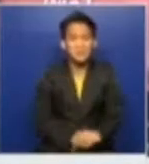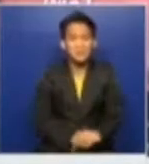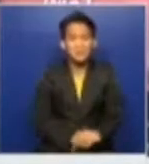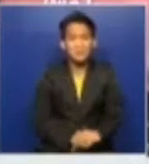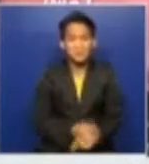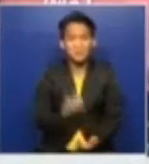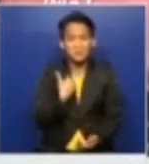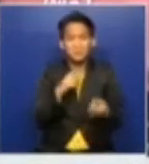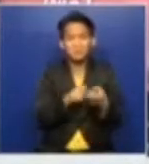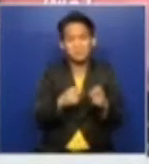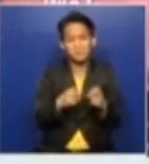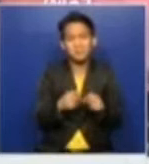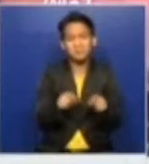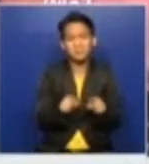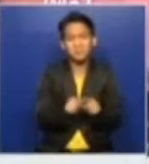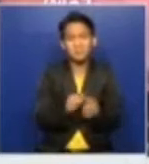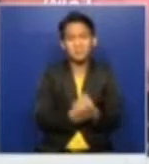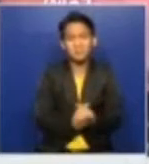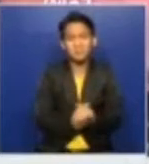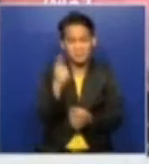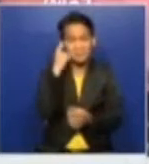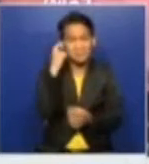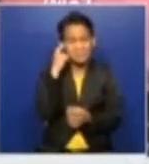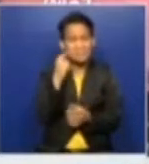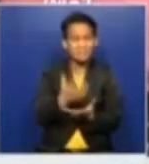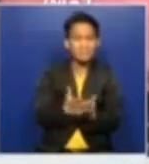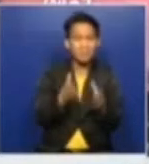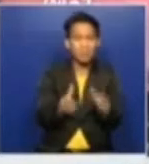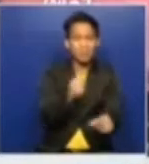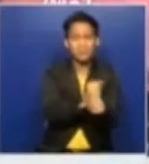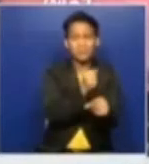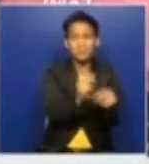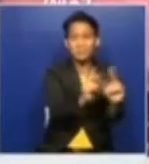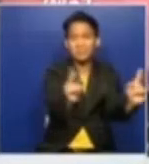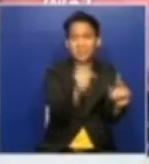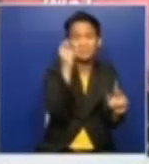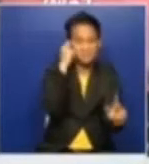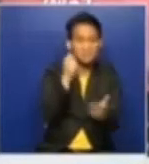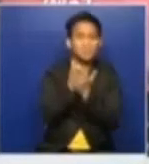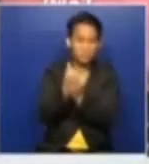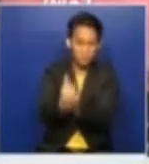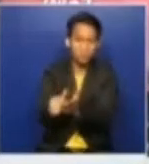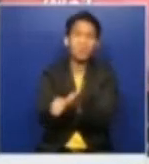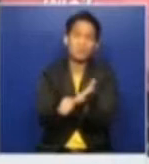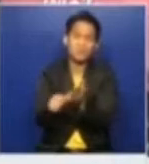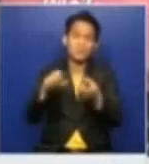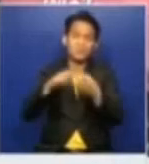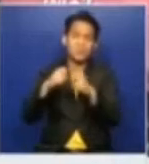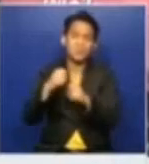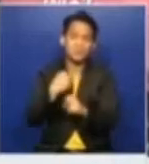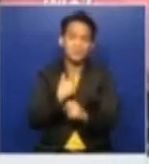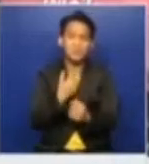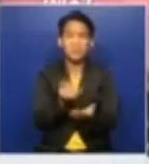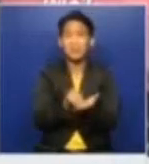ความเดือดร้อนตรงนี้ผมคิดว่ากรรมการคงกำลังแก้ไขอยู่ประเด็นที่2ก็คือเรื่องของลดรายจ่